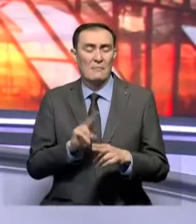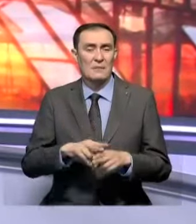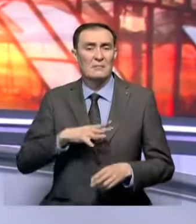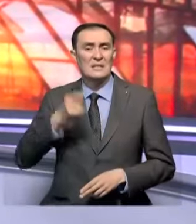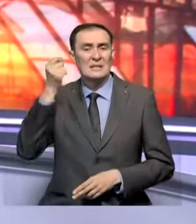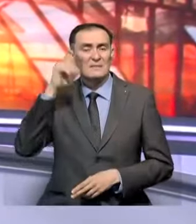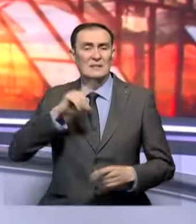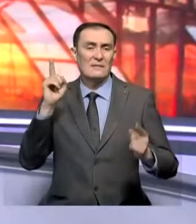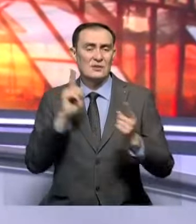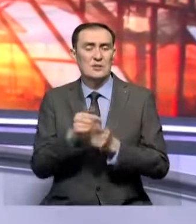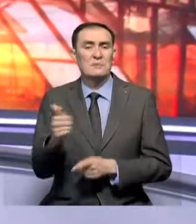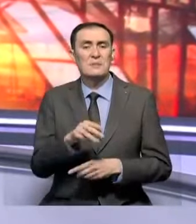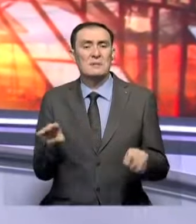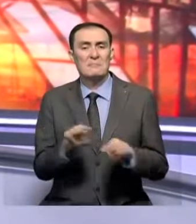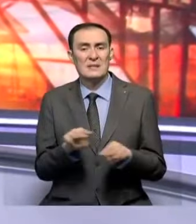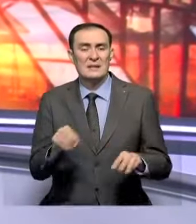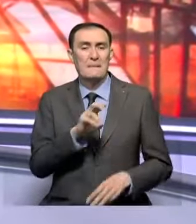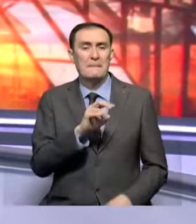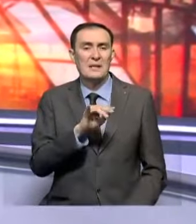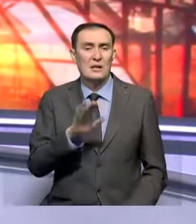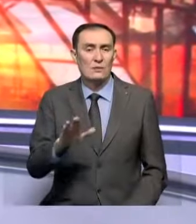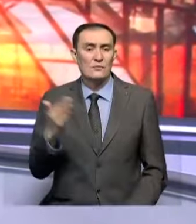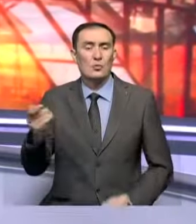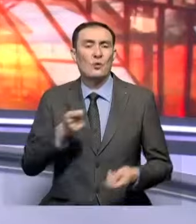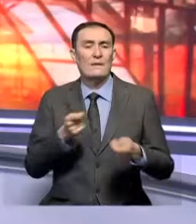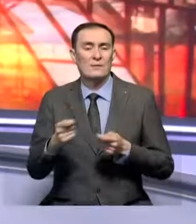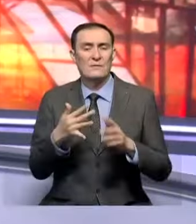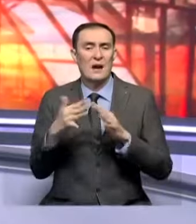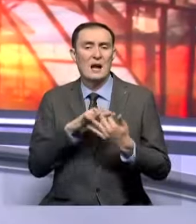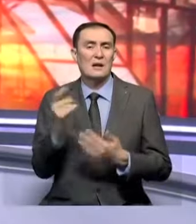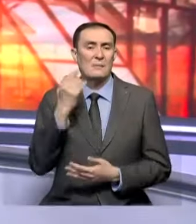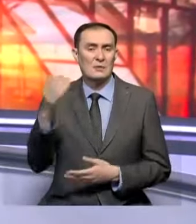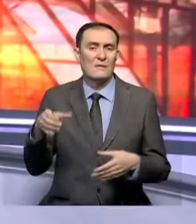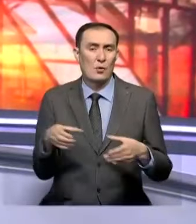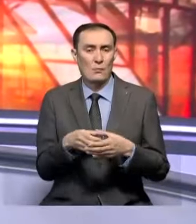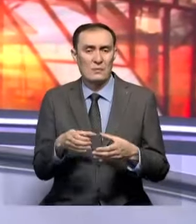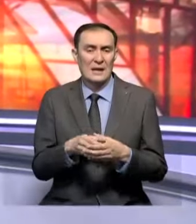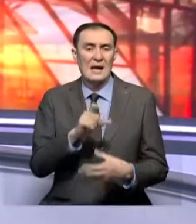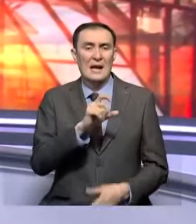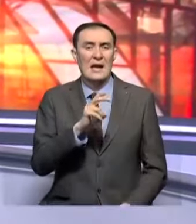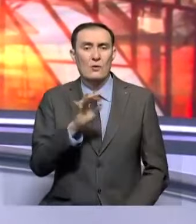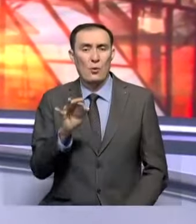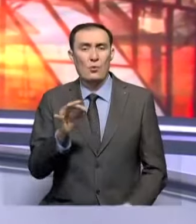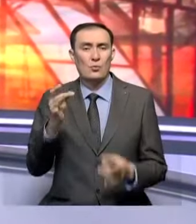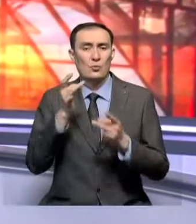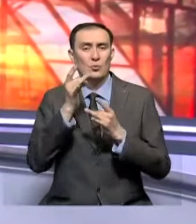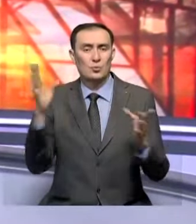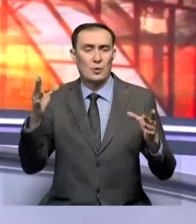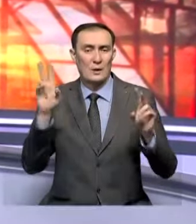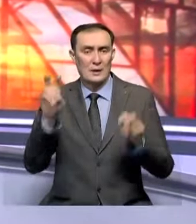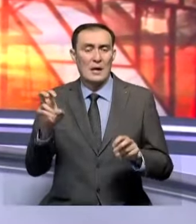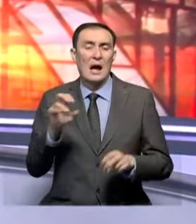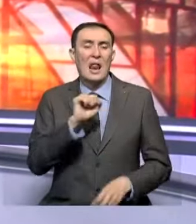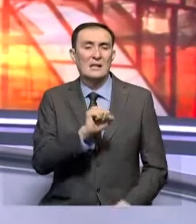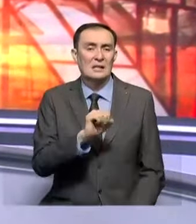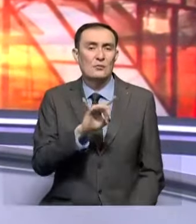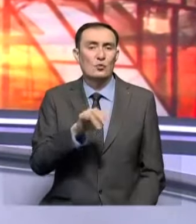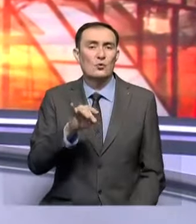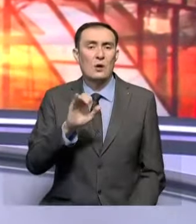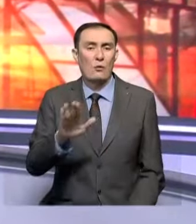известно на встрече премьер-министра олжаса бектенов с руководителем агропромышленного холдинга экокультура Александром